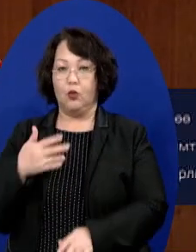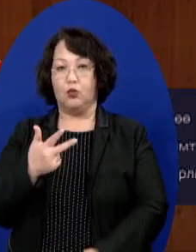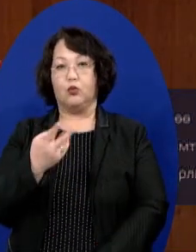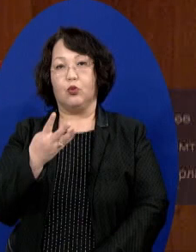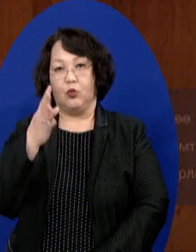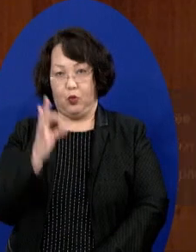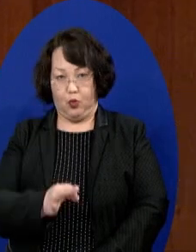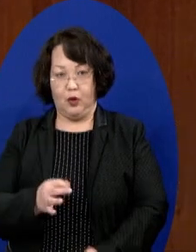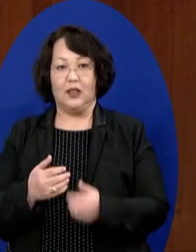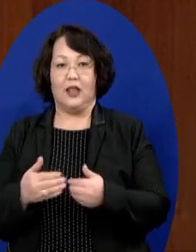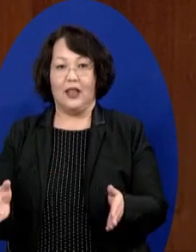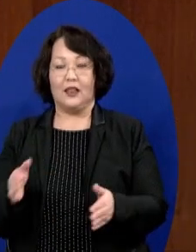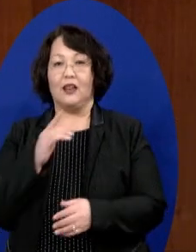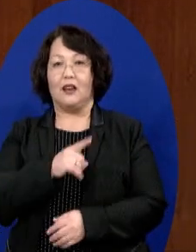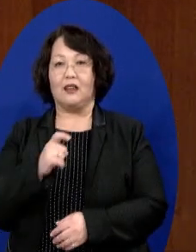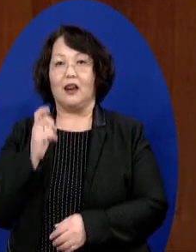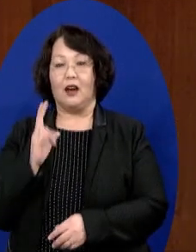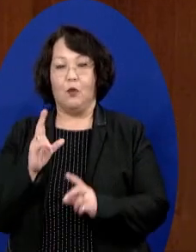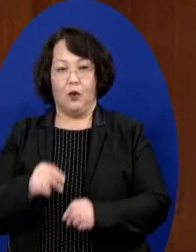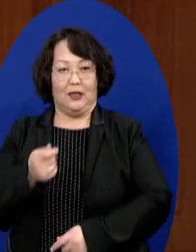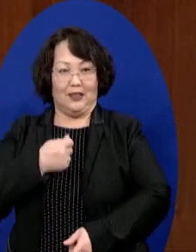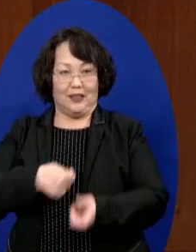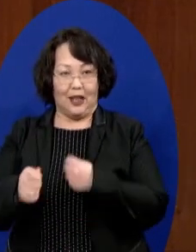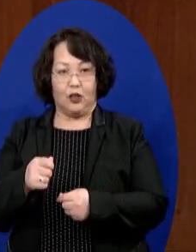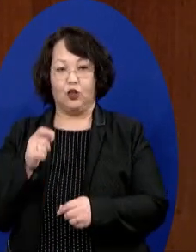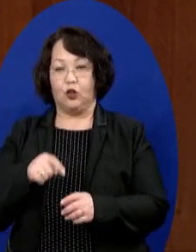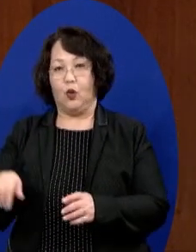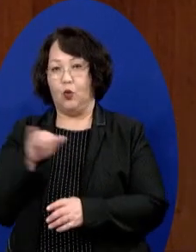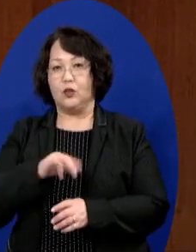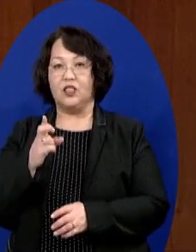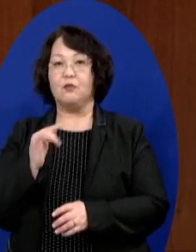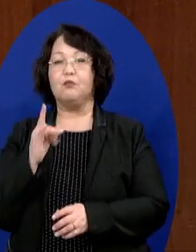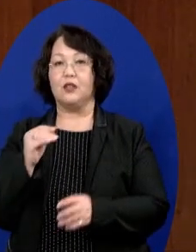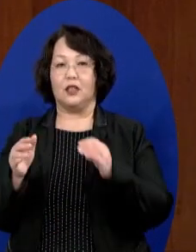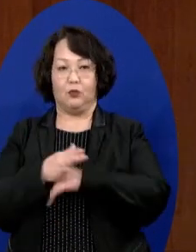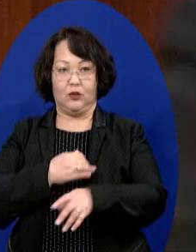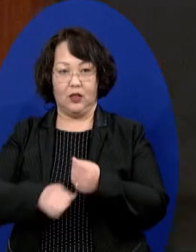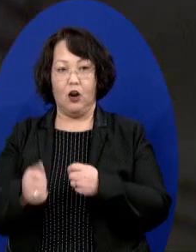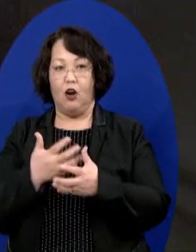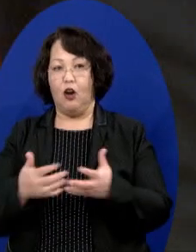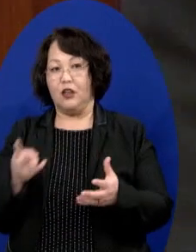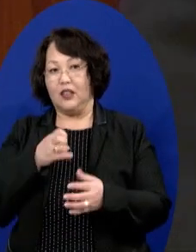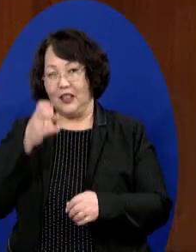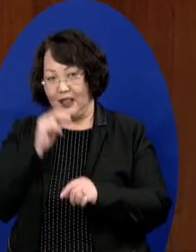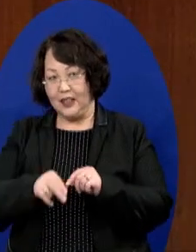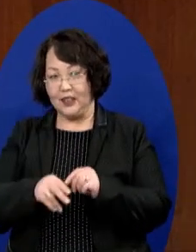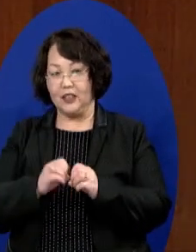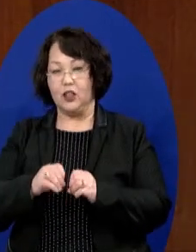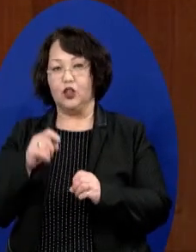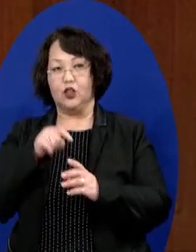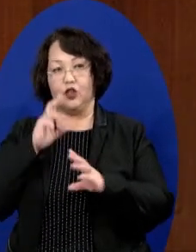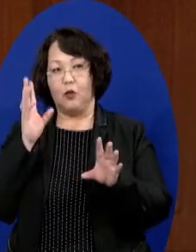нь одоо нээлттэй хувьцаат компани болох замаар дотоодын биржээр гаргах. Ингээд олон нийтийн хяналтанд оруулж засаглалыг сайжруулах